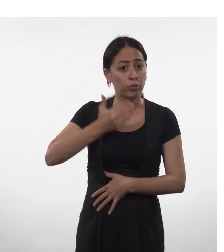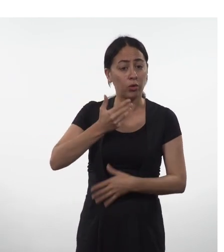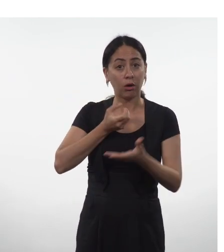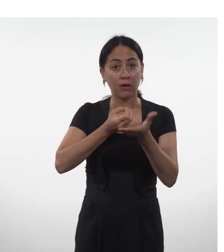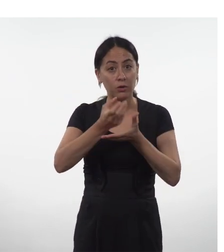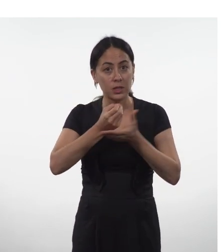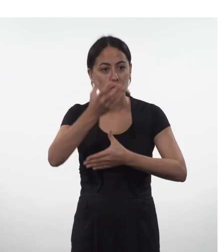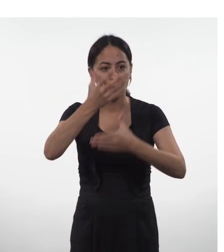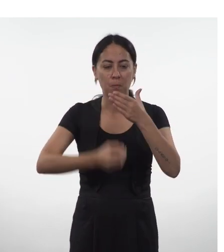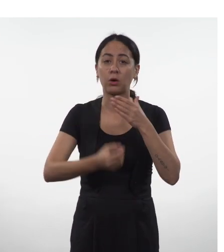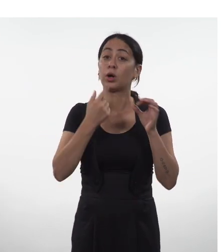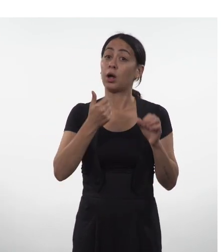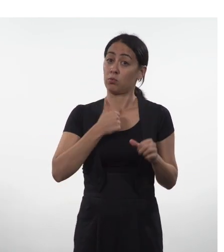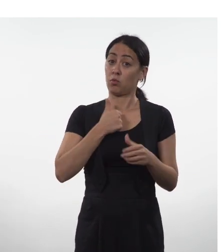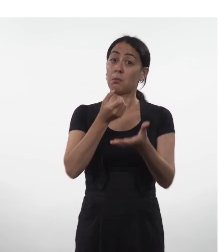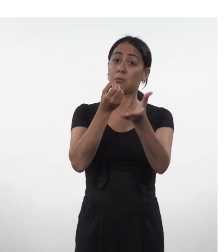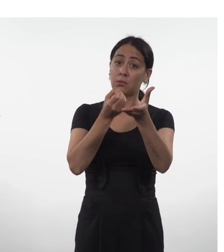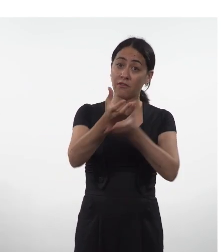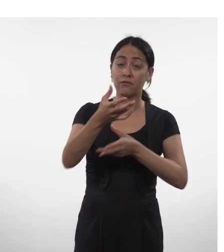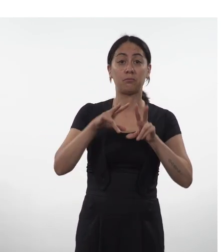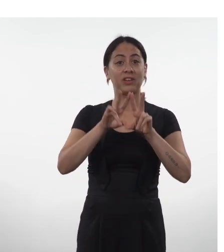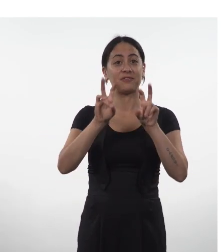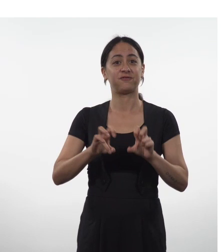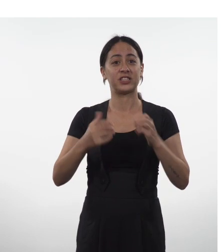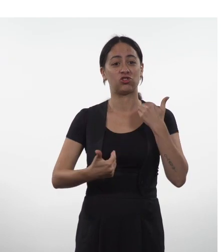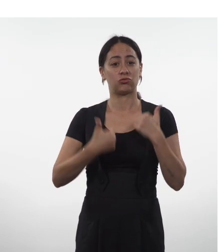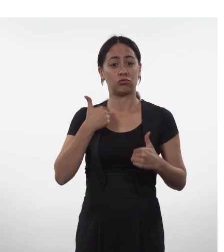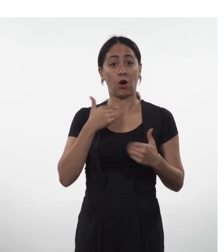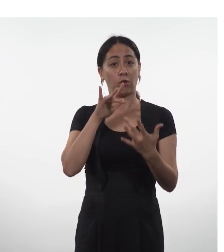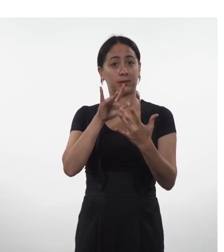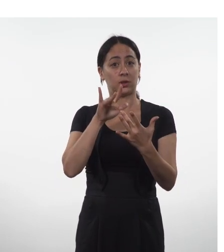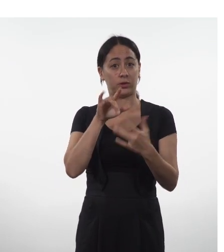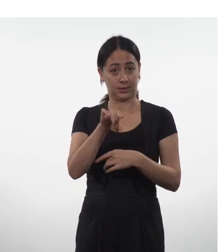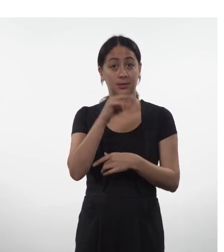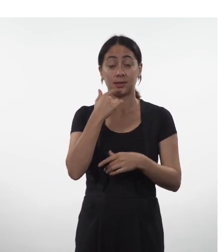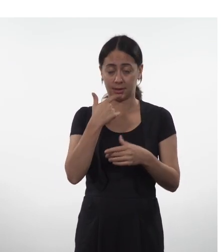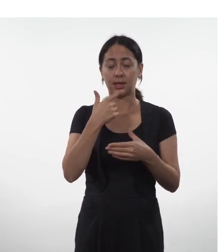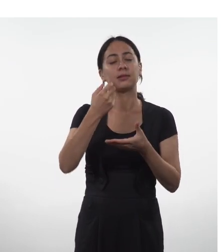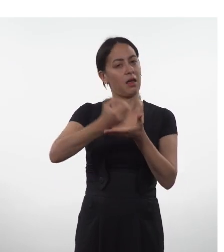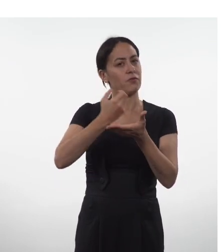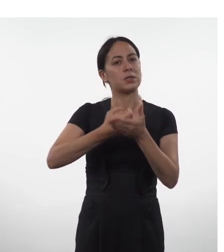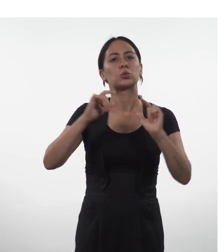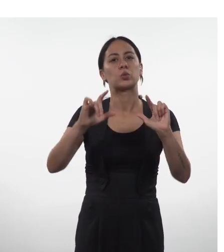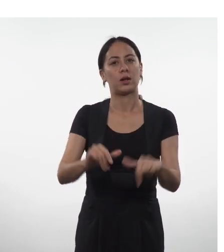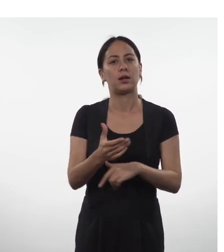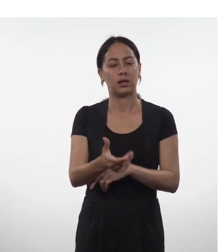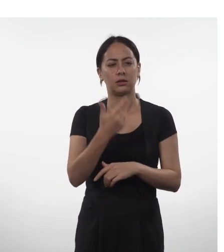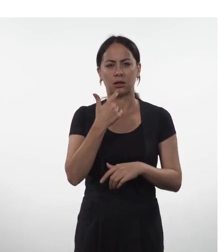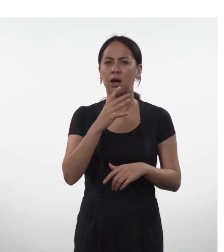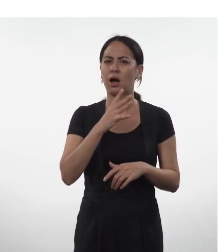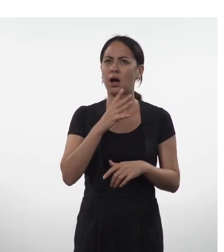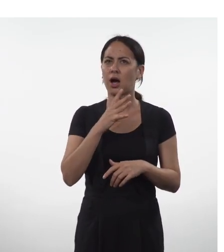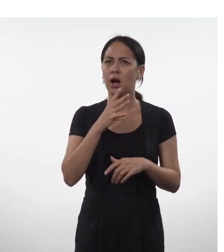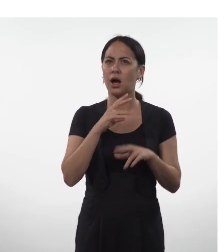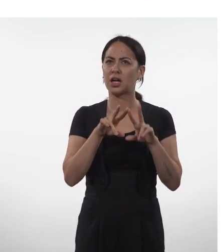préciser que toutes ces informations se retrouvent dans les fiches HandiConnect sur le sujet du handicap auditif. Il y en a 5 au moins que